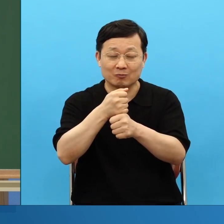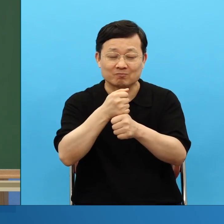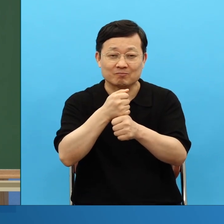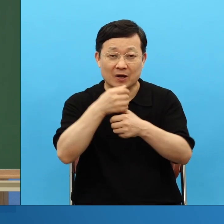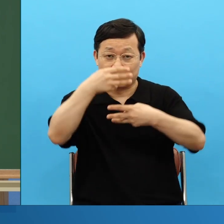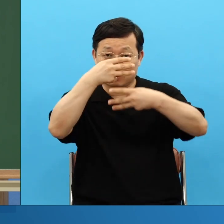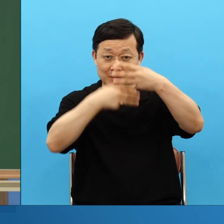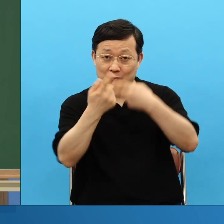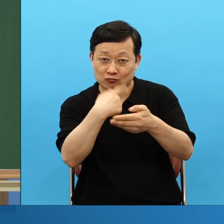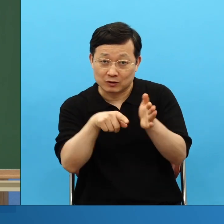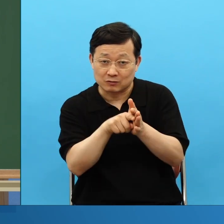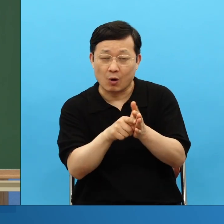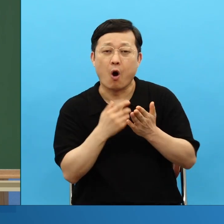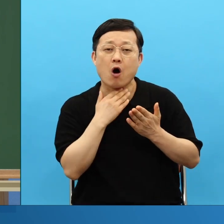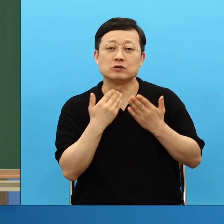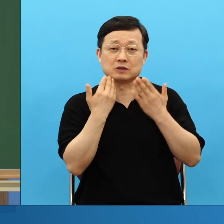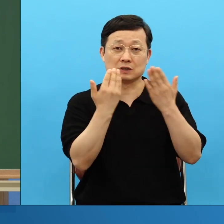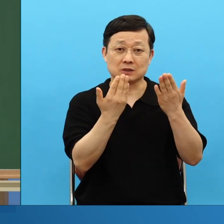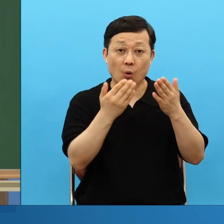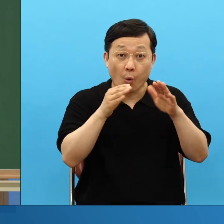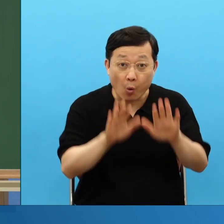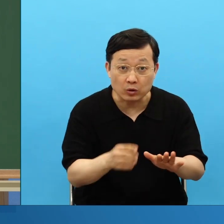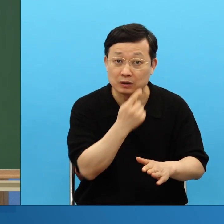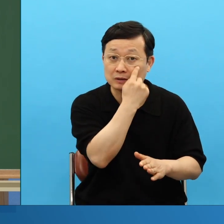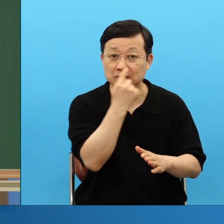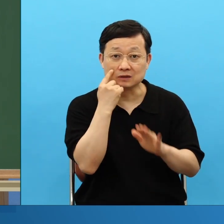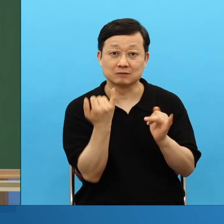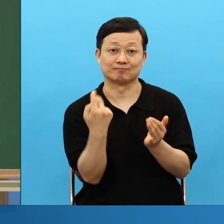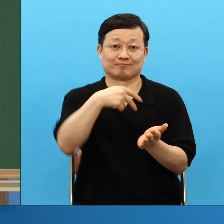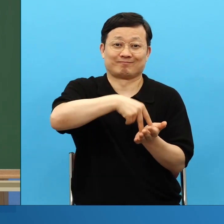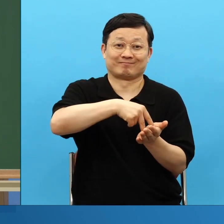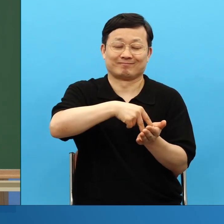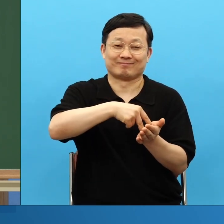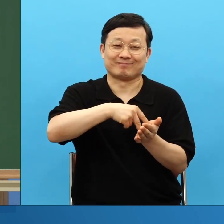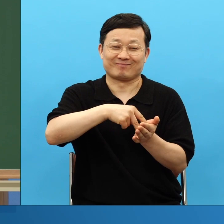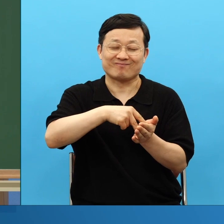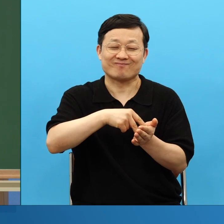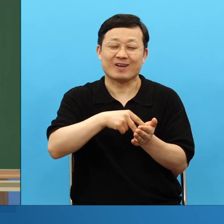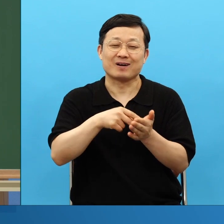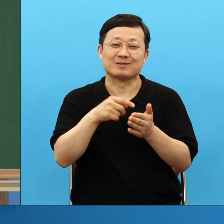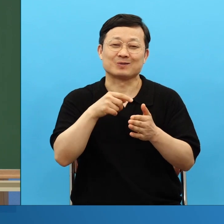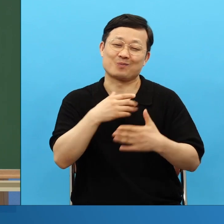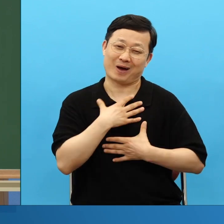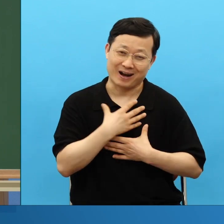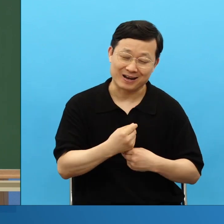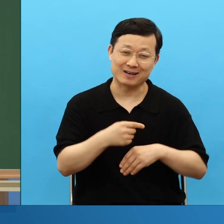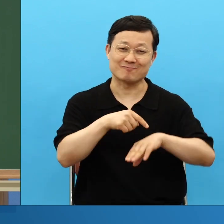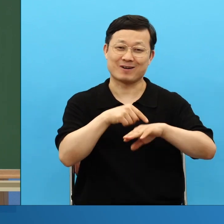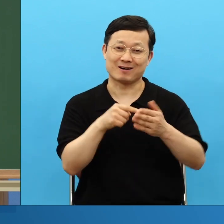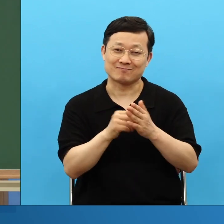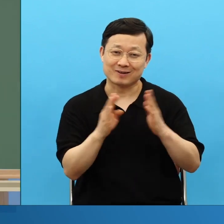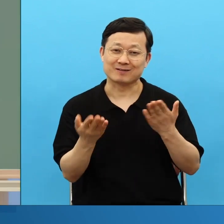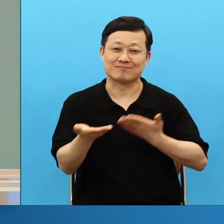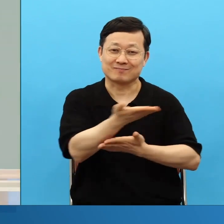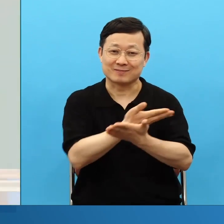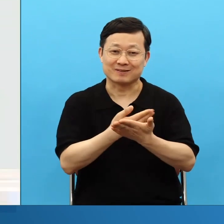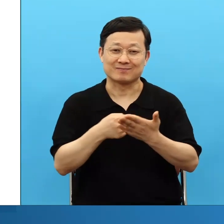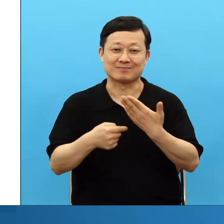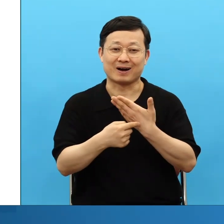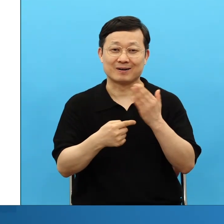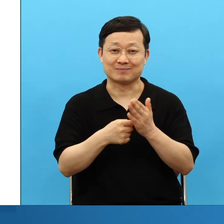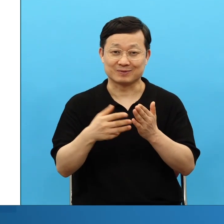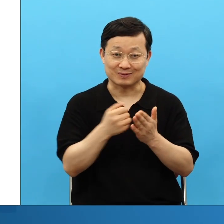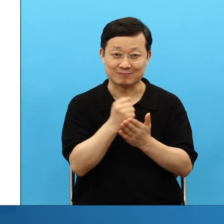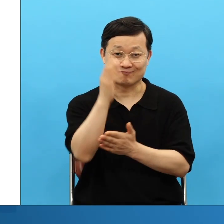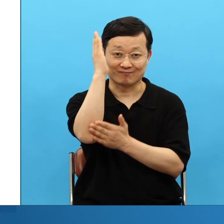응답으로 세우셨는데 여러분과 함께 포럼하는 마음으로 그렇게 썼습니다.